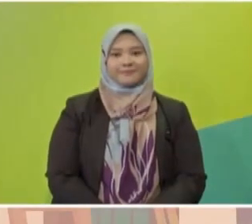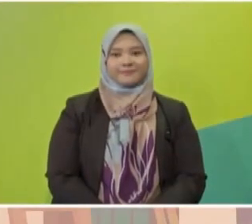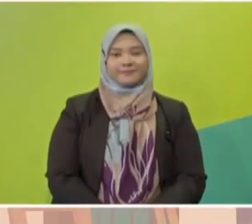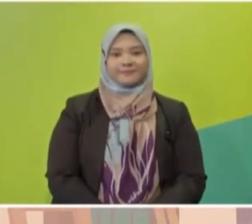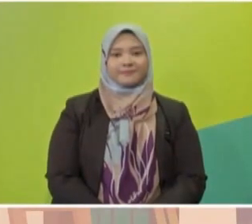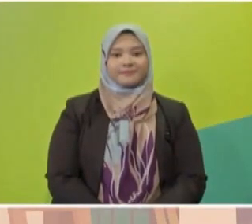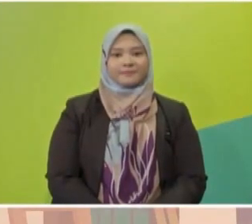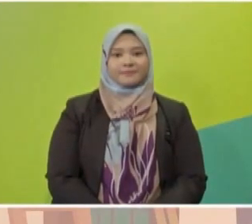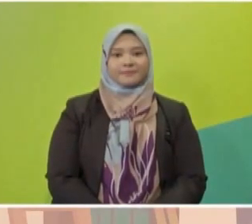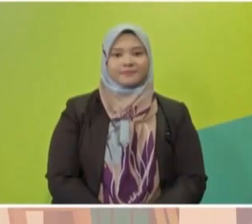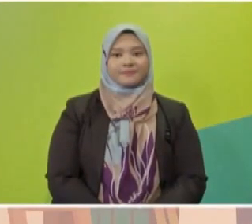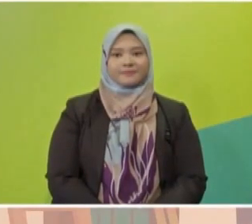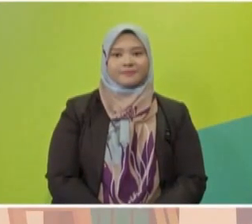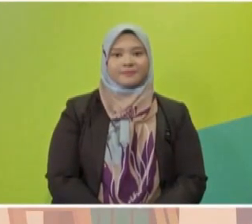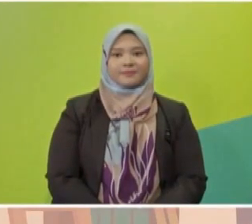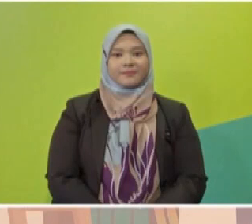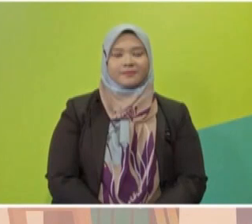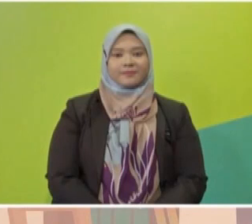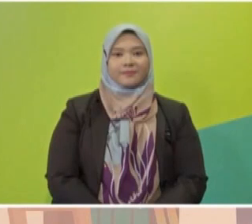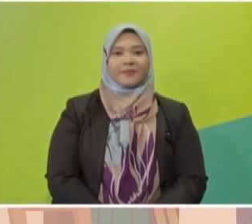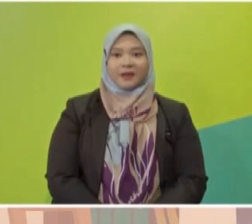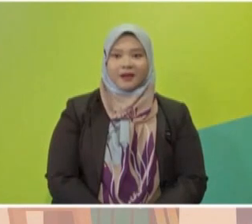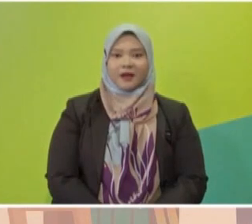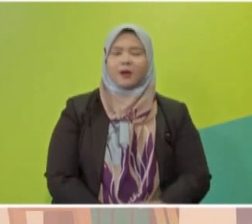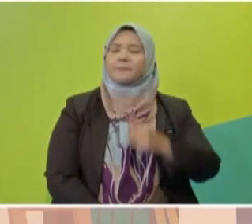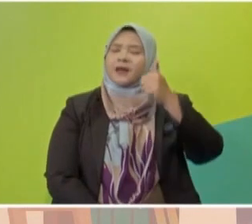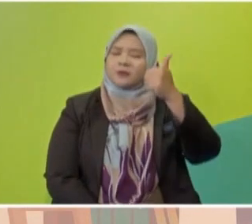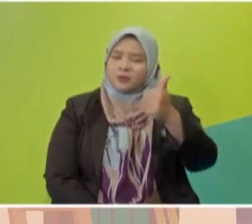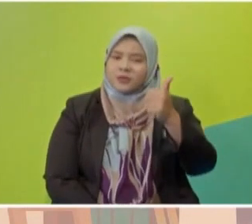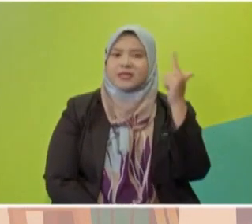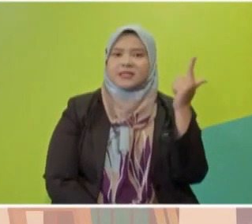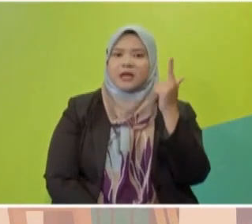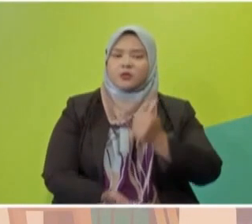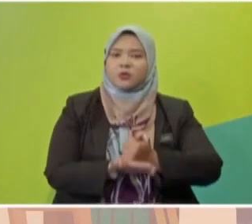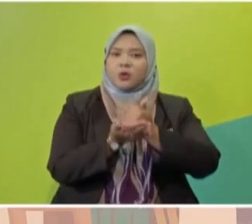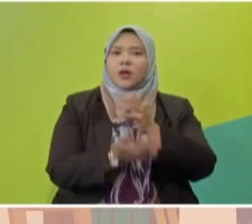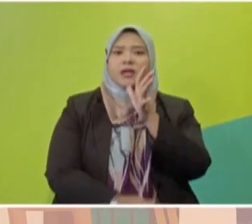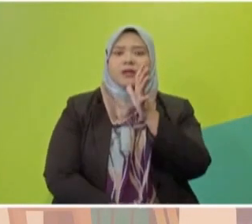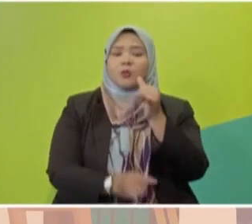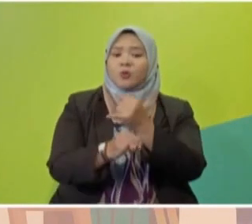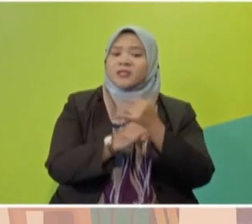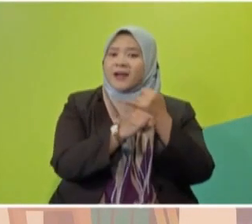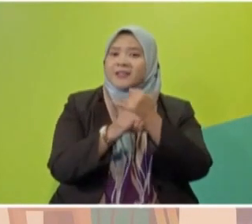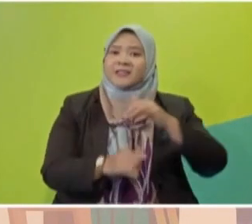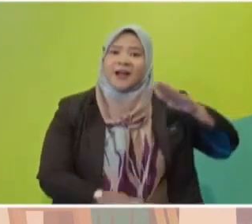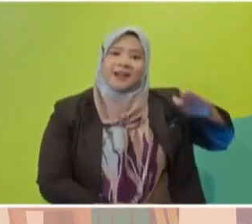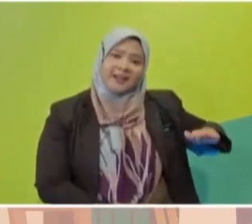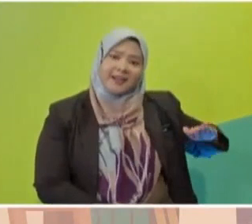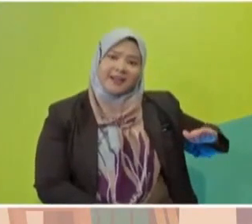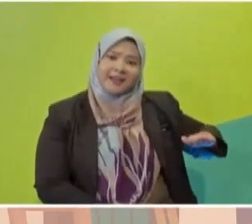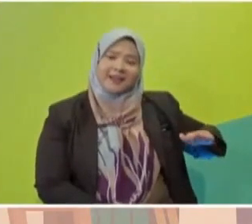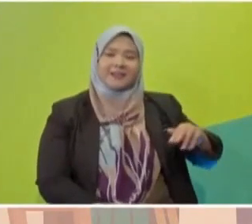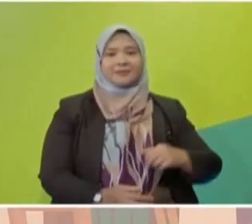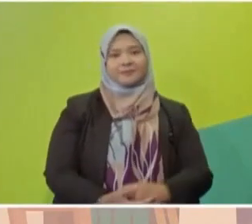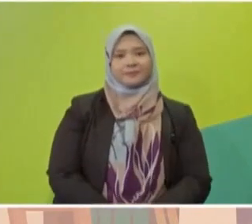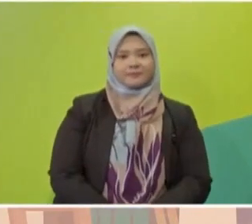Baik, tahniah Rizky. Membantu ibu menjaga adik. Bagaimana pula yang terakhir, Fizi? Saya lupa siapa yang sebelum